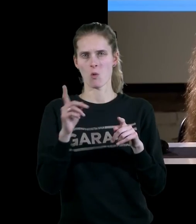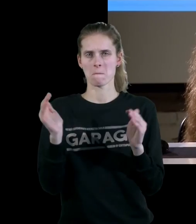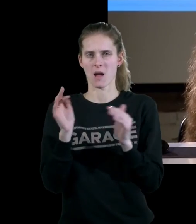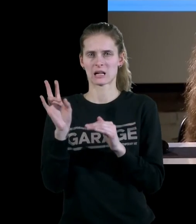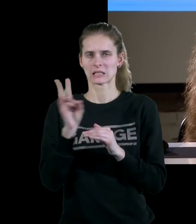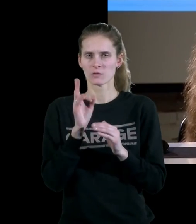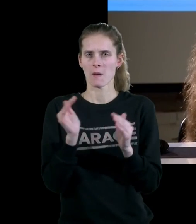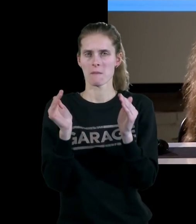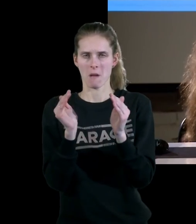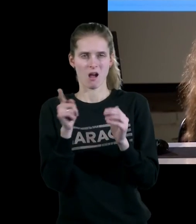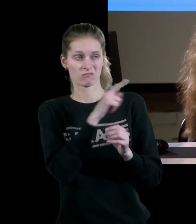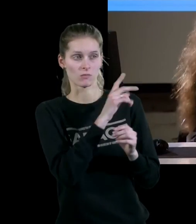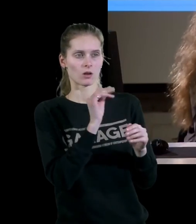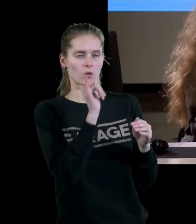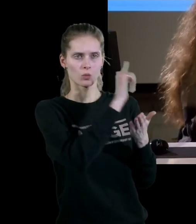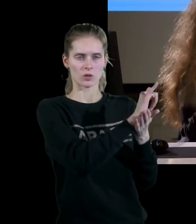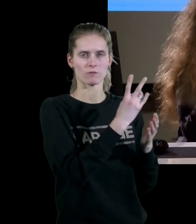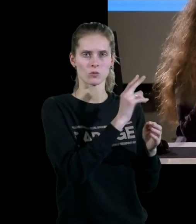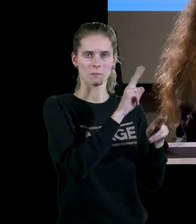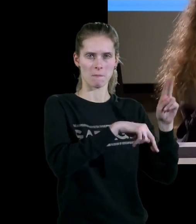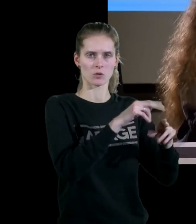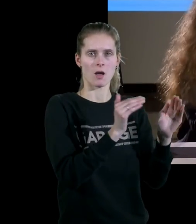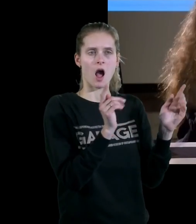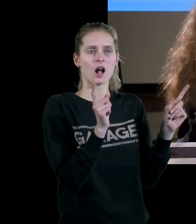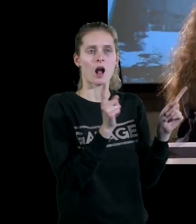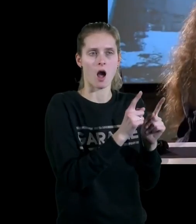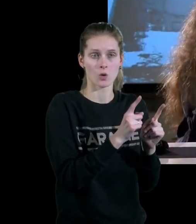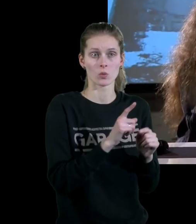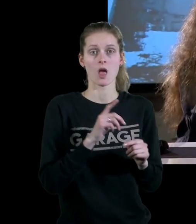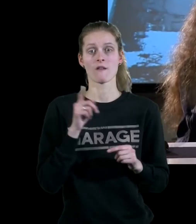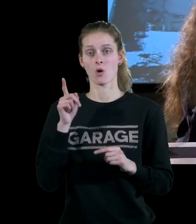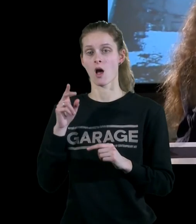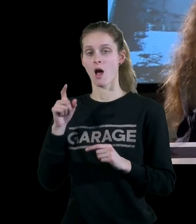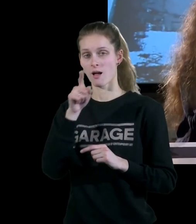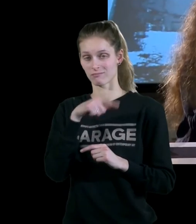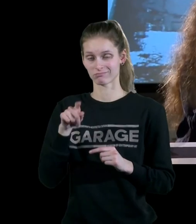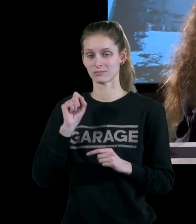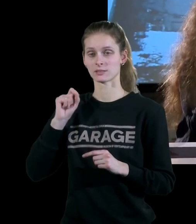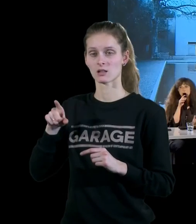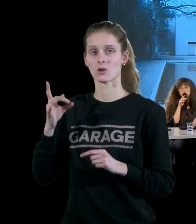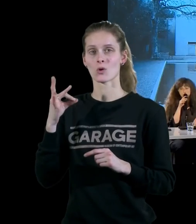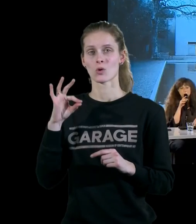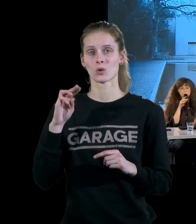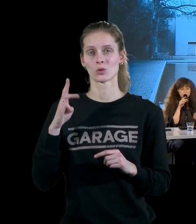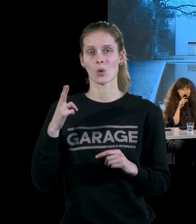эту самую капеллу и заказывают Ротко серию фресок. Причем, как бы,